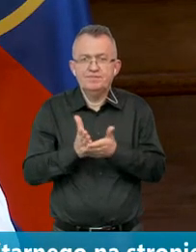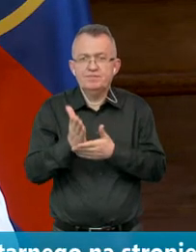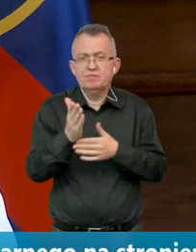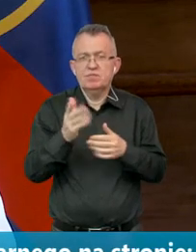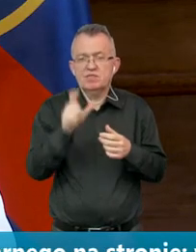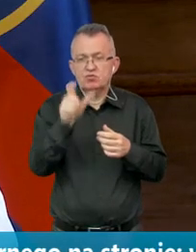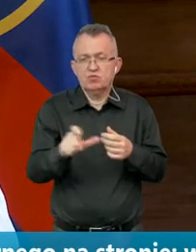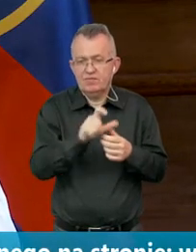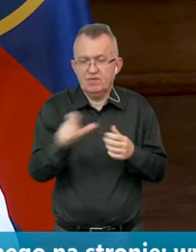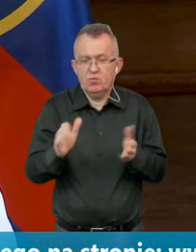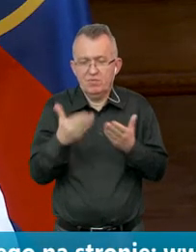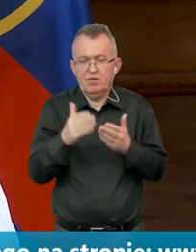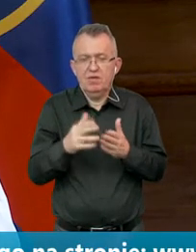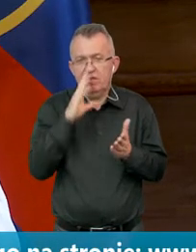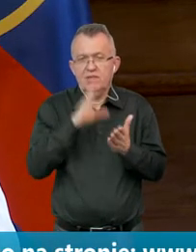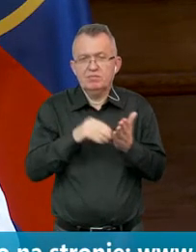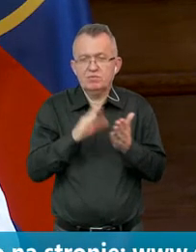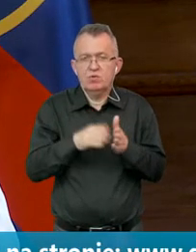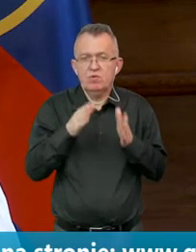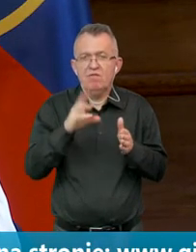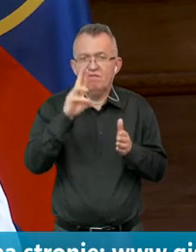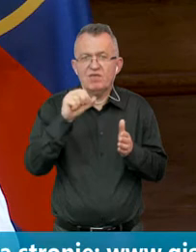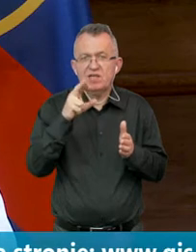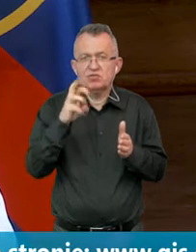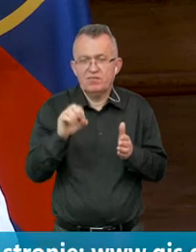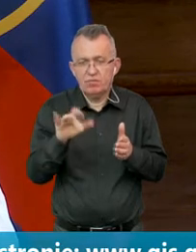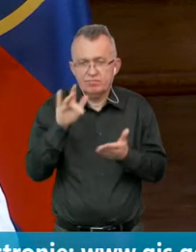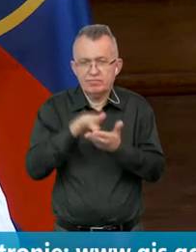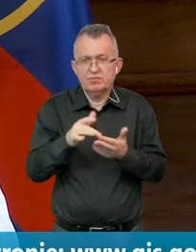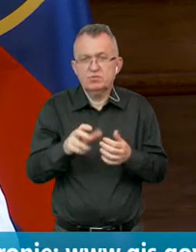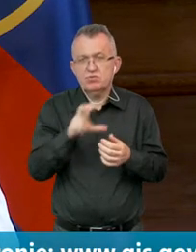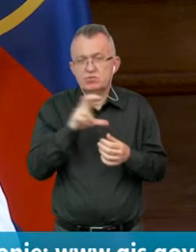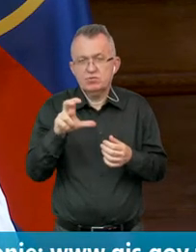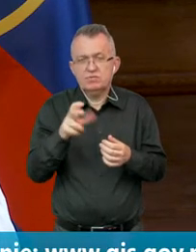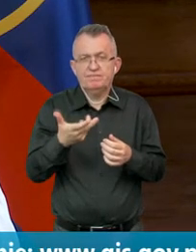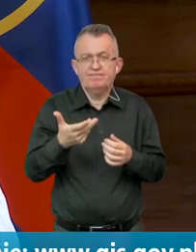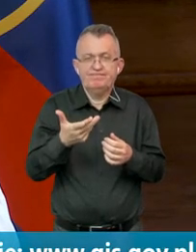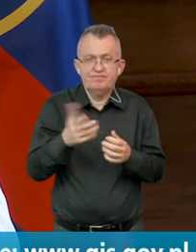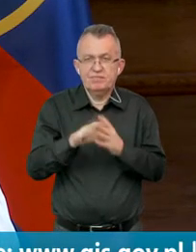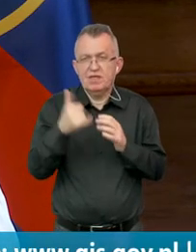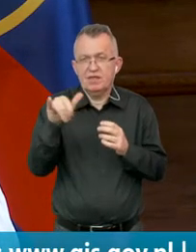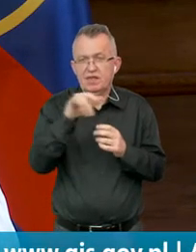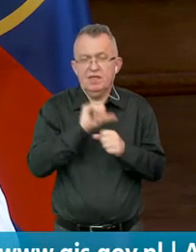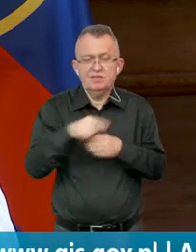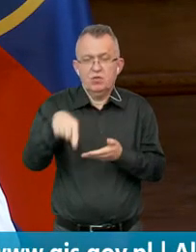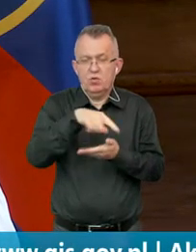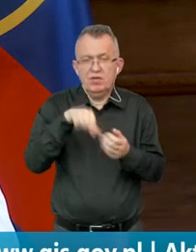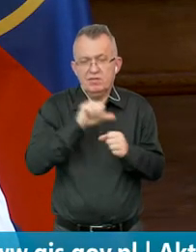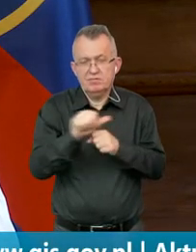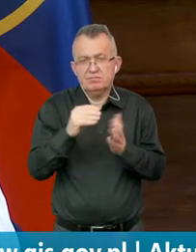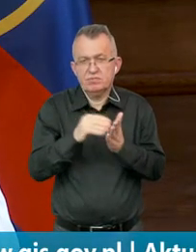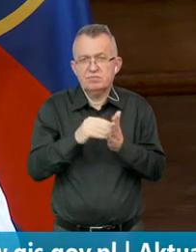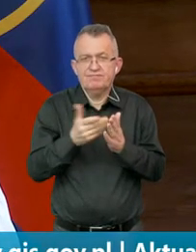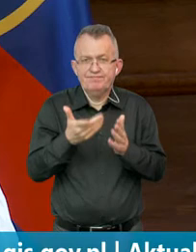niektórych skrzyżowaniach, choćby na Warszawie czy w innych miejscach, więc te ronda